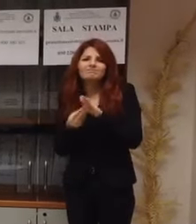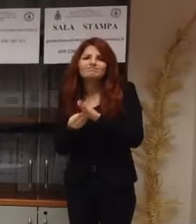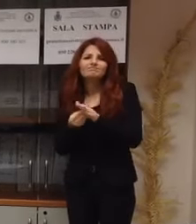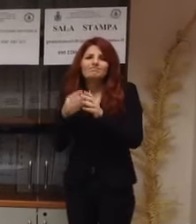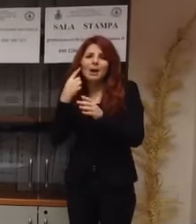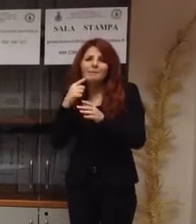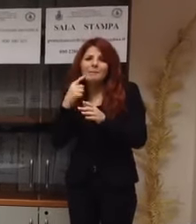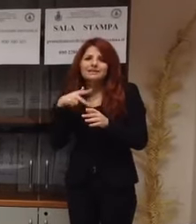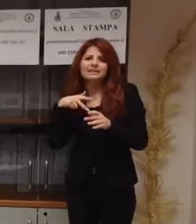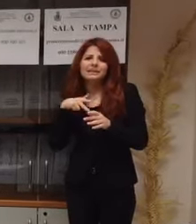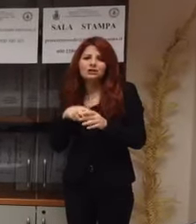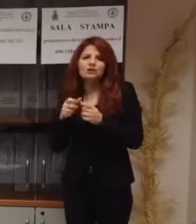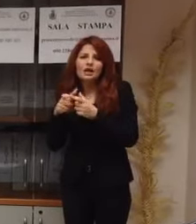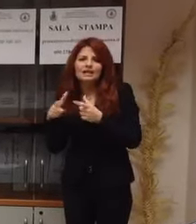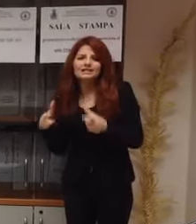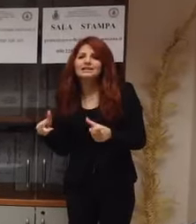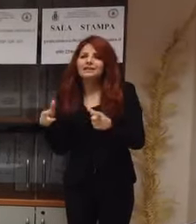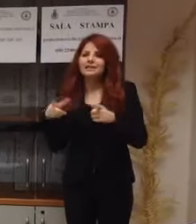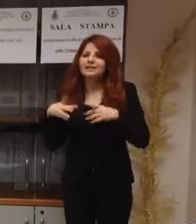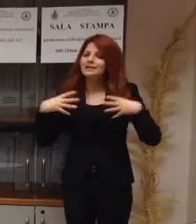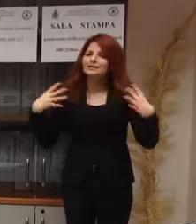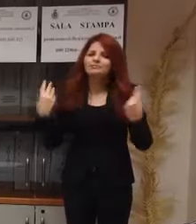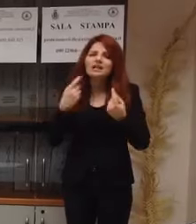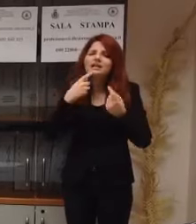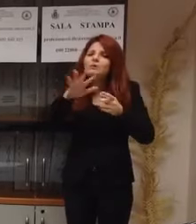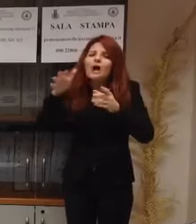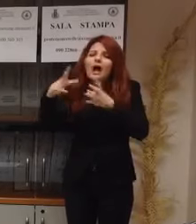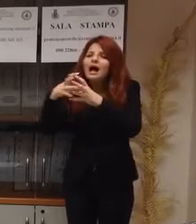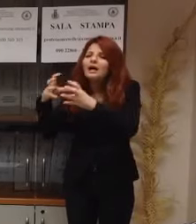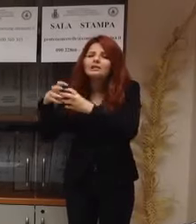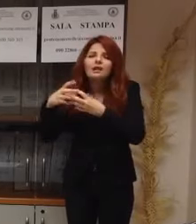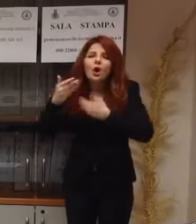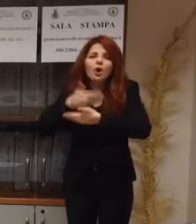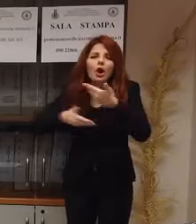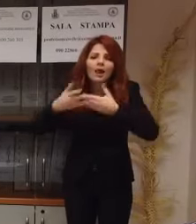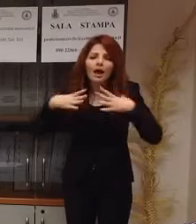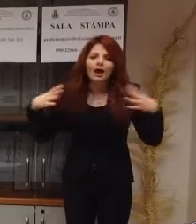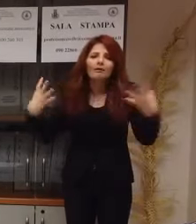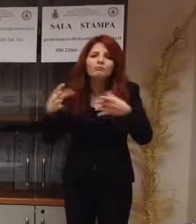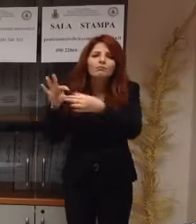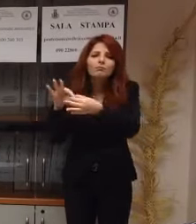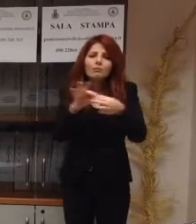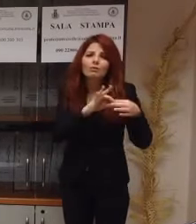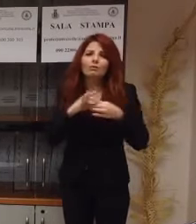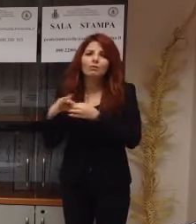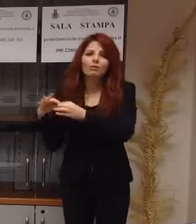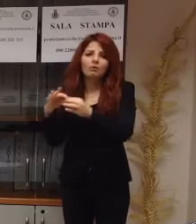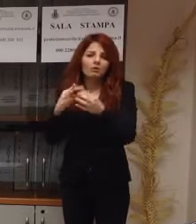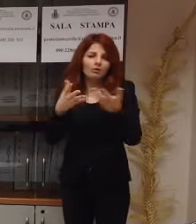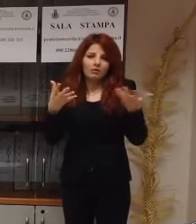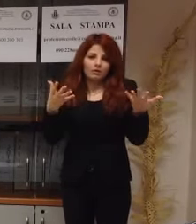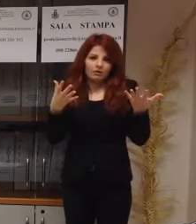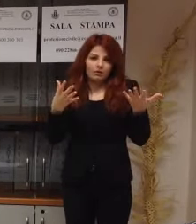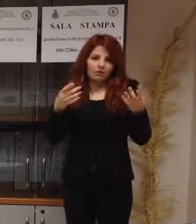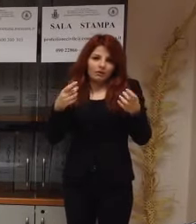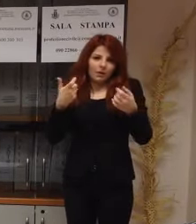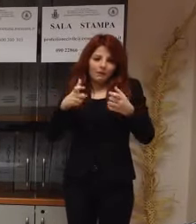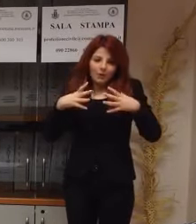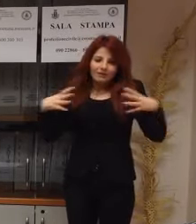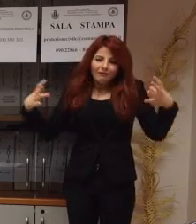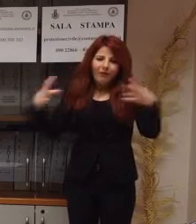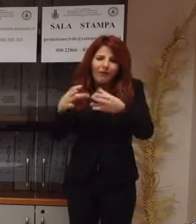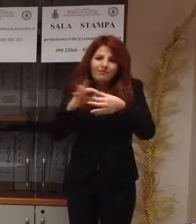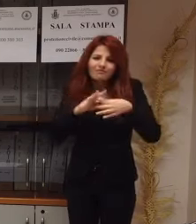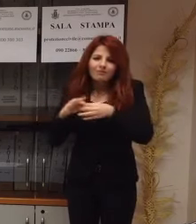che stanno collaborando con noi e ovviamente con tutte le persone che sono presenti qui, c'è un esercito a tutti gli effetti.